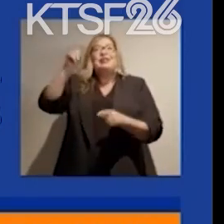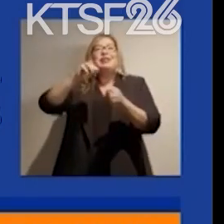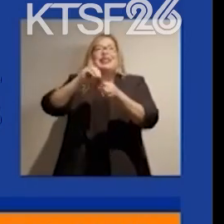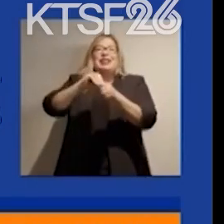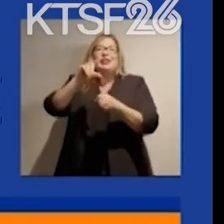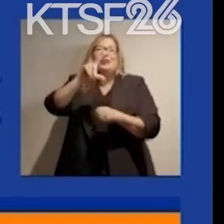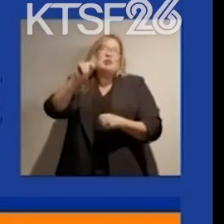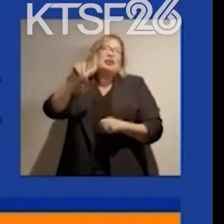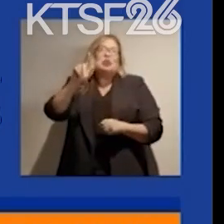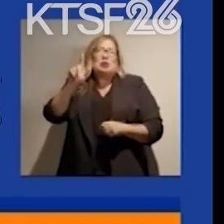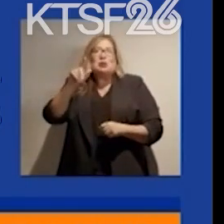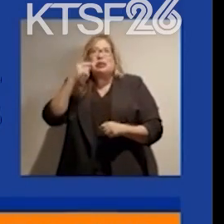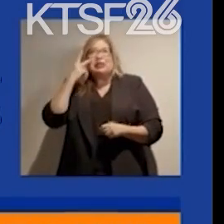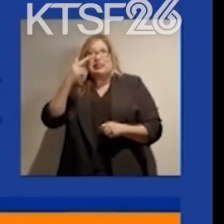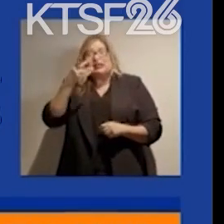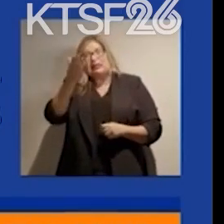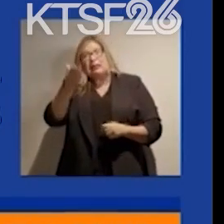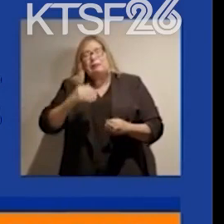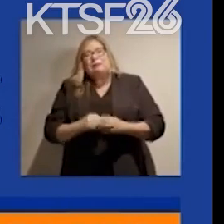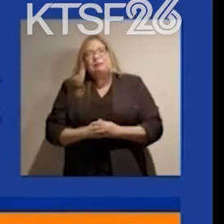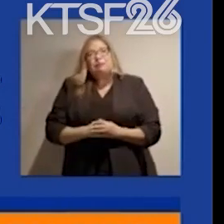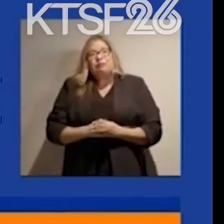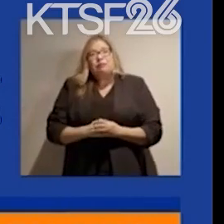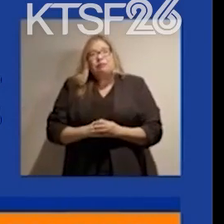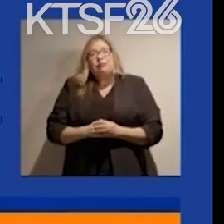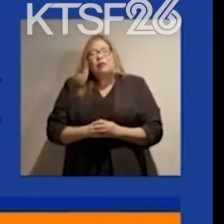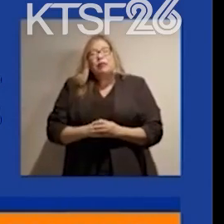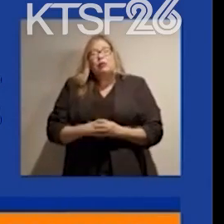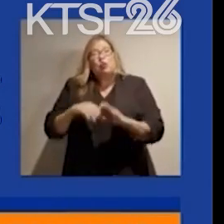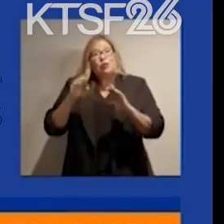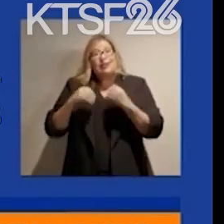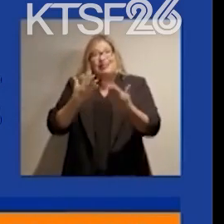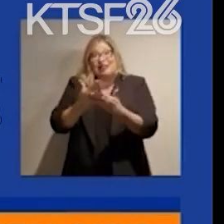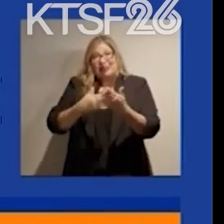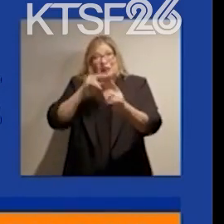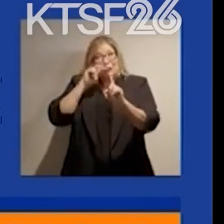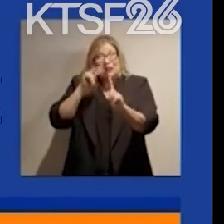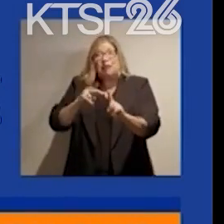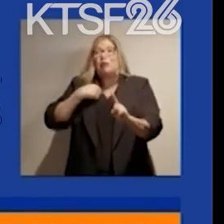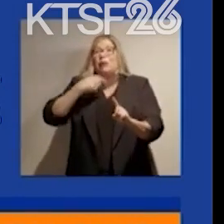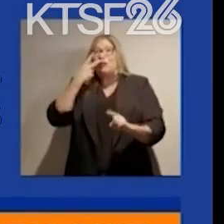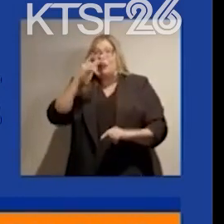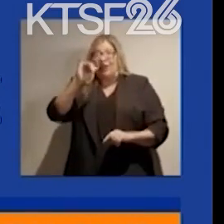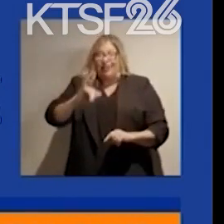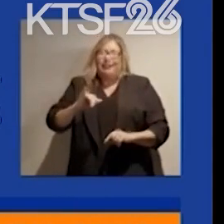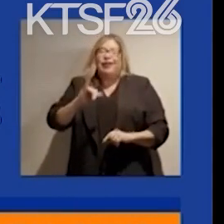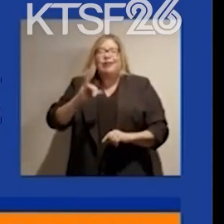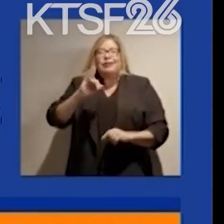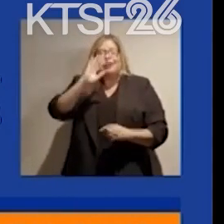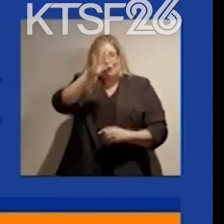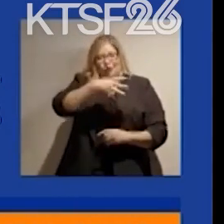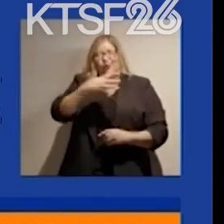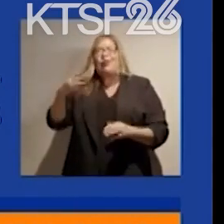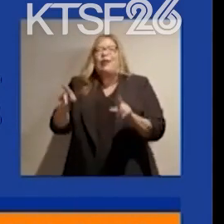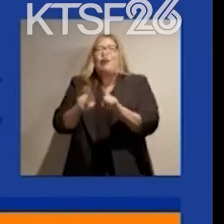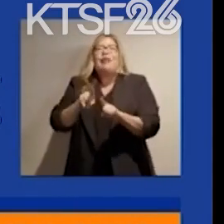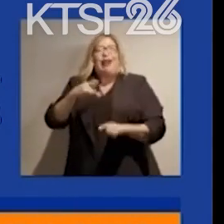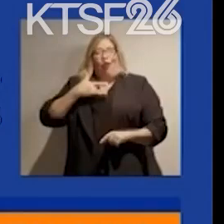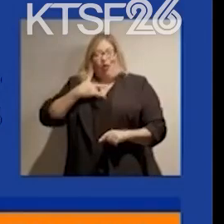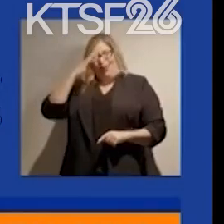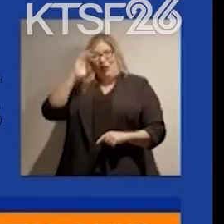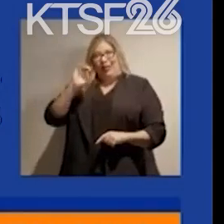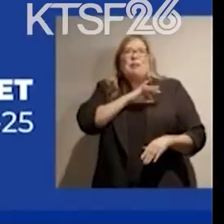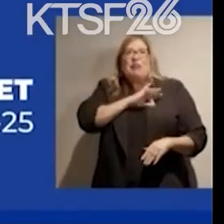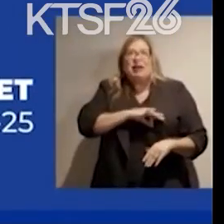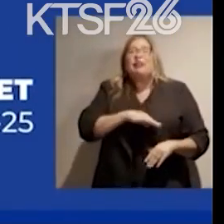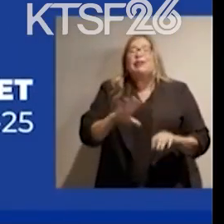利得最高，随后就断崖式的下降。在解决平衡预算方面，纽森从储备金、效率、削减、暂